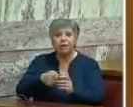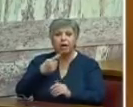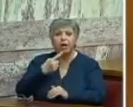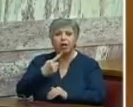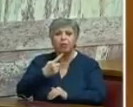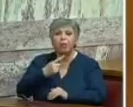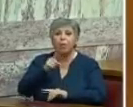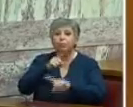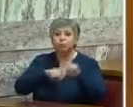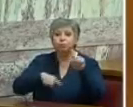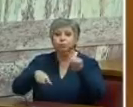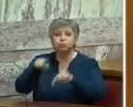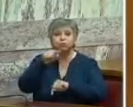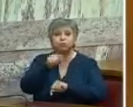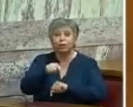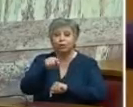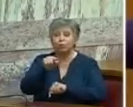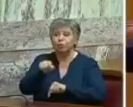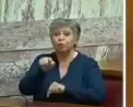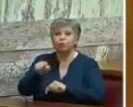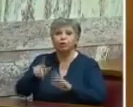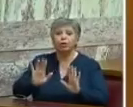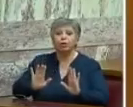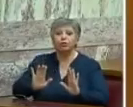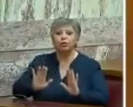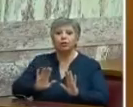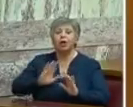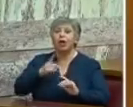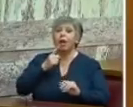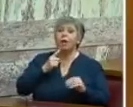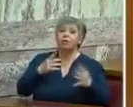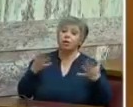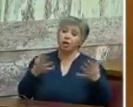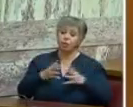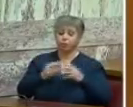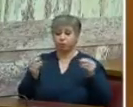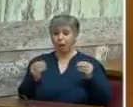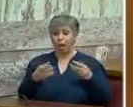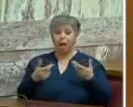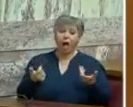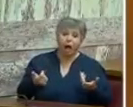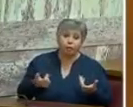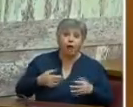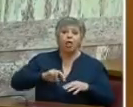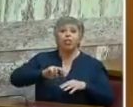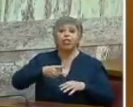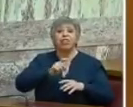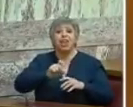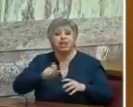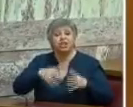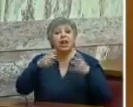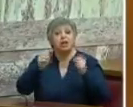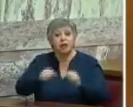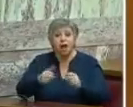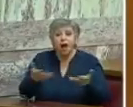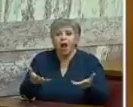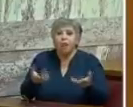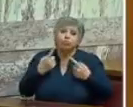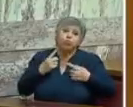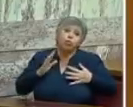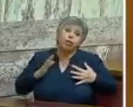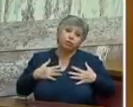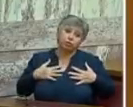καθαρός. Δεν ξέρω τίποτα. Χαθήκαν 85 δις, αλλά εγώ δεν ξέρω τίποτα. Δεν υπάρχει. Αυτό το πράγμα λέτε. Έχει φτιάξει λοιπόν ο Βενιζέλος